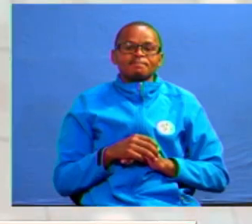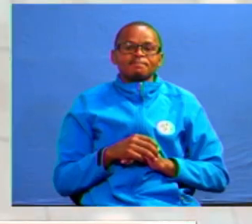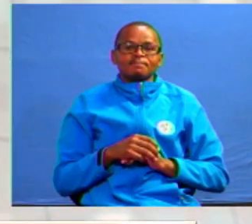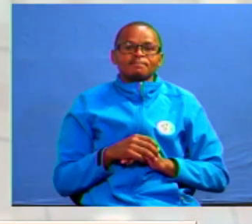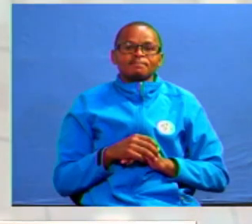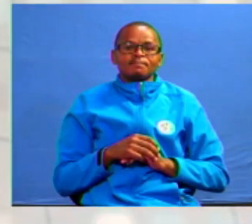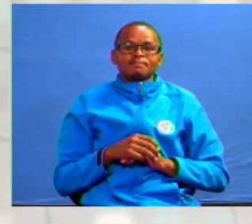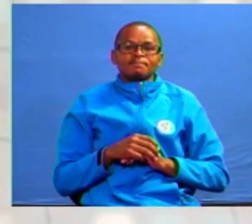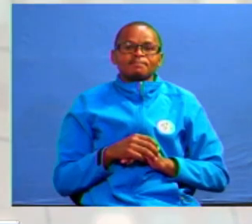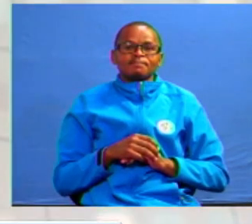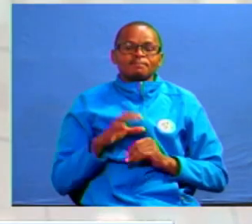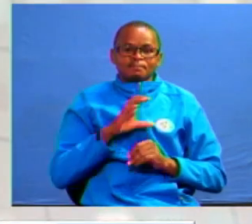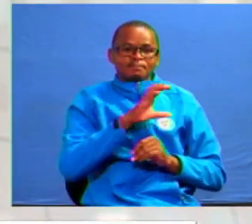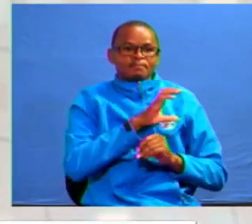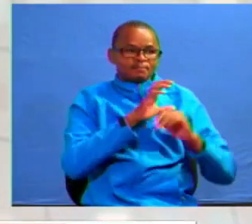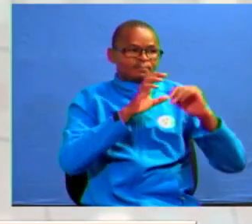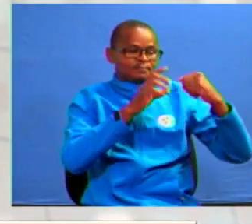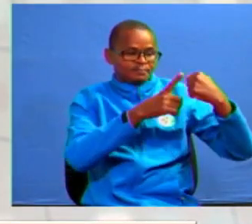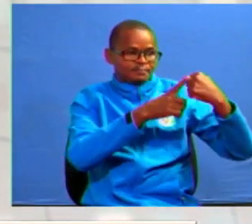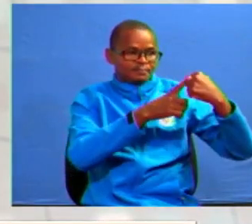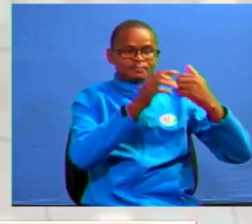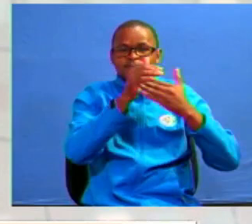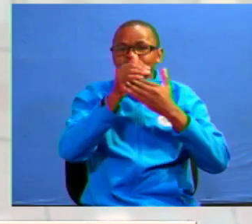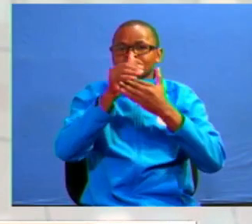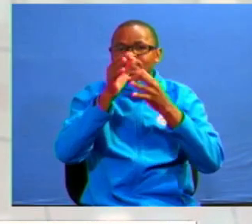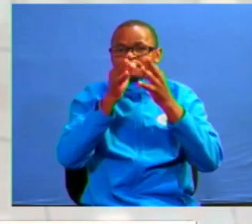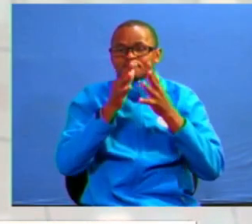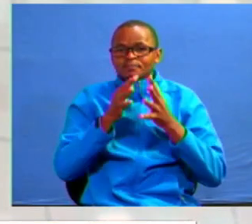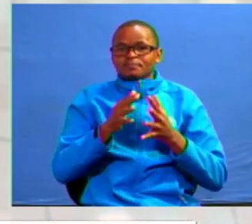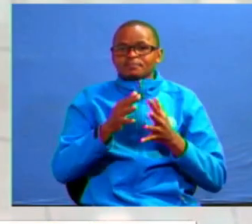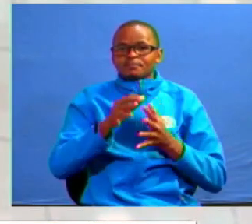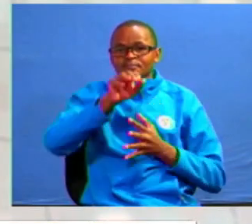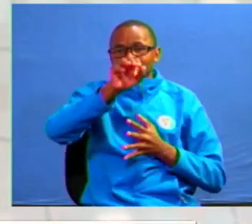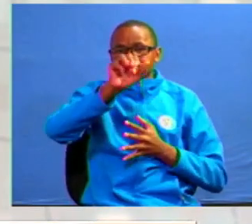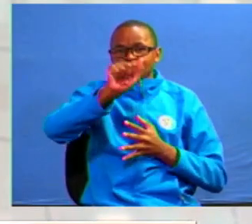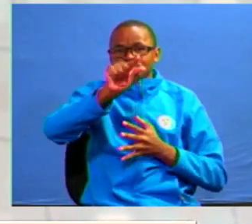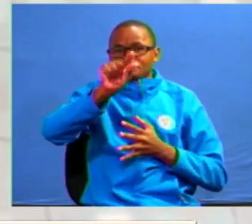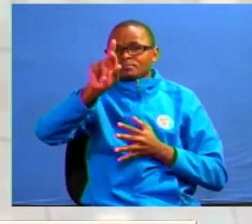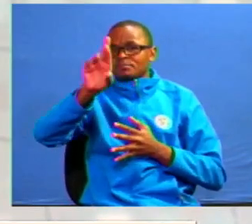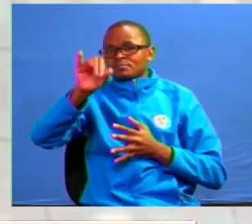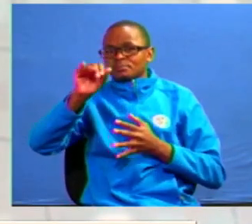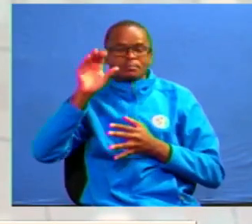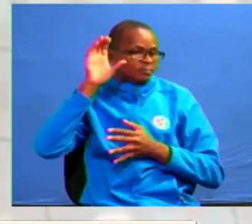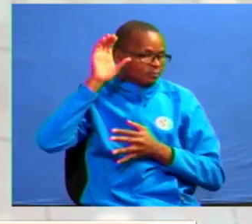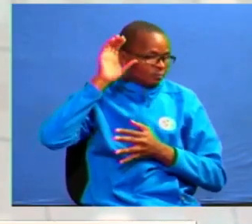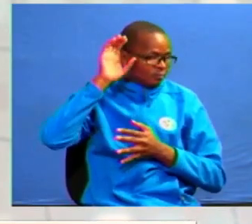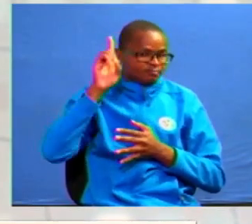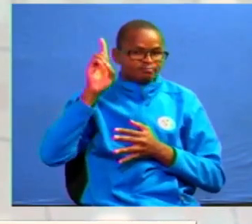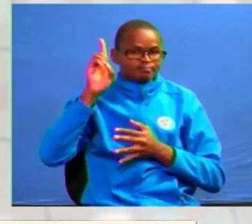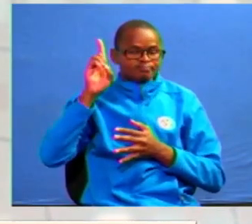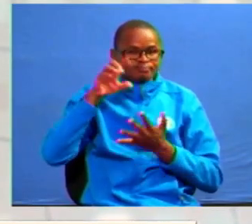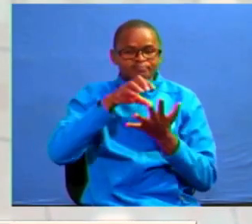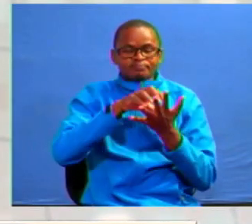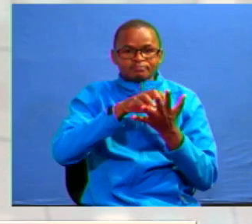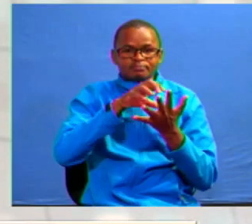Jopo la wanajopo tisa linaloongozwa na jaji Agre Muchelule limeanza kusikizwa kwa rufaa